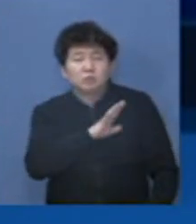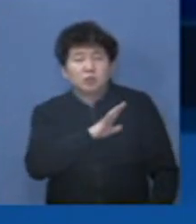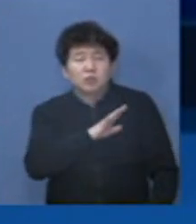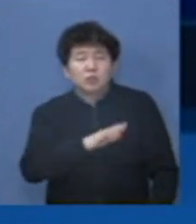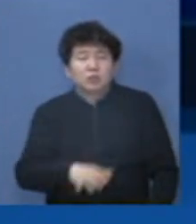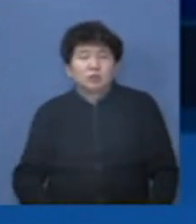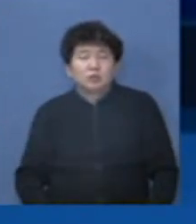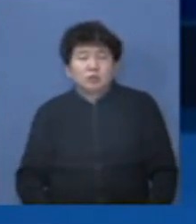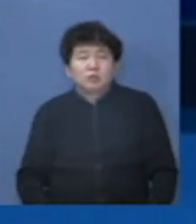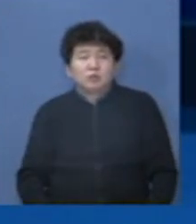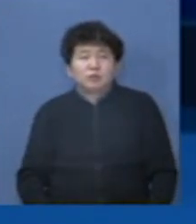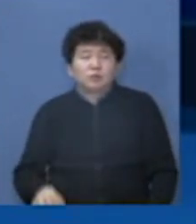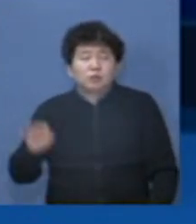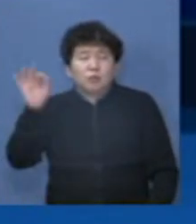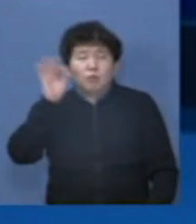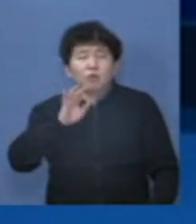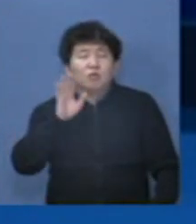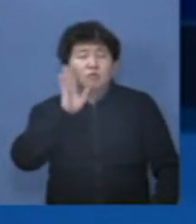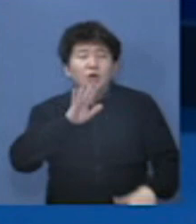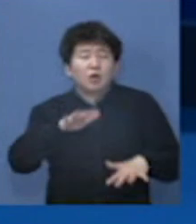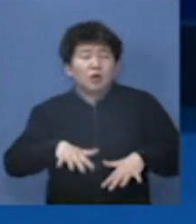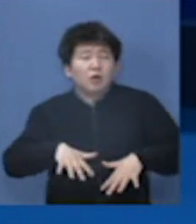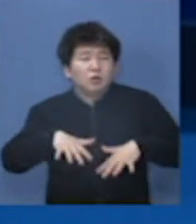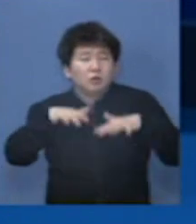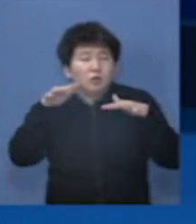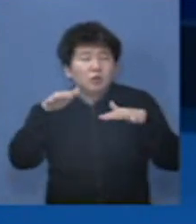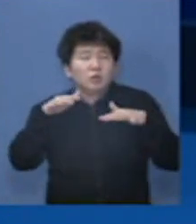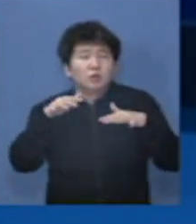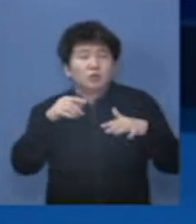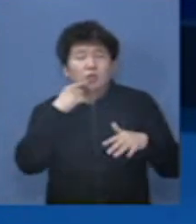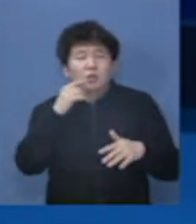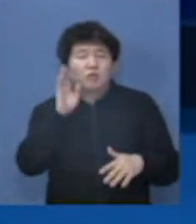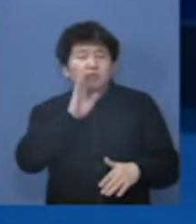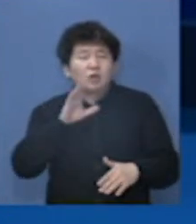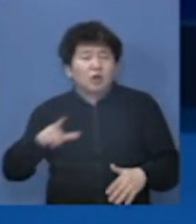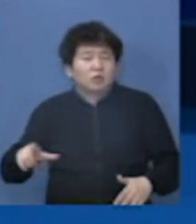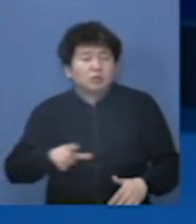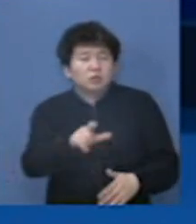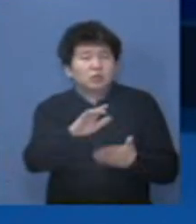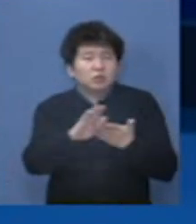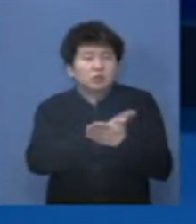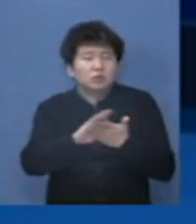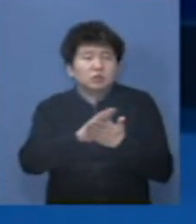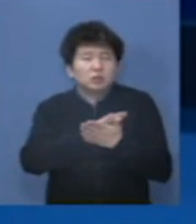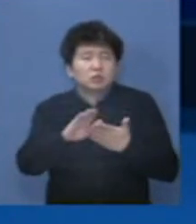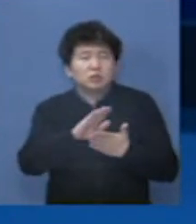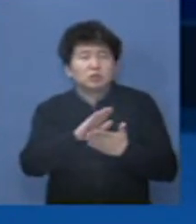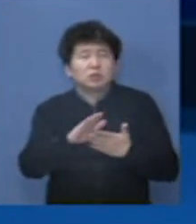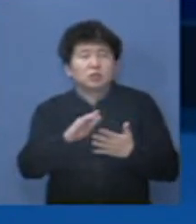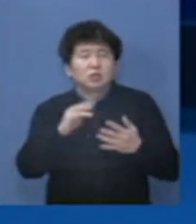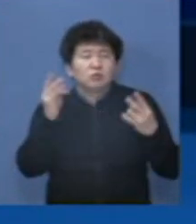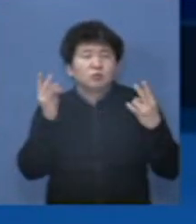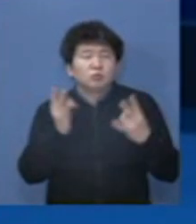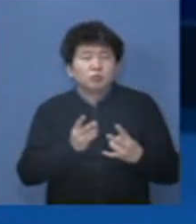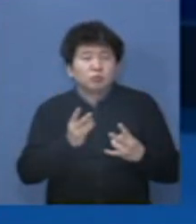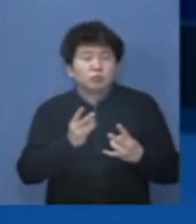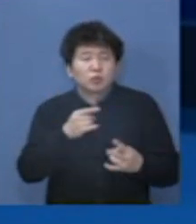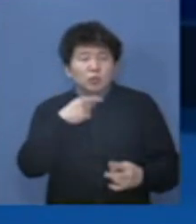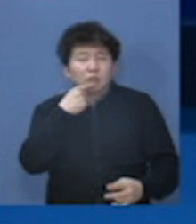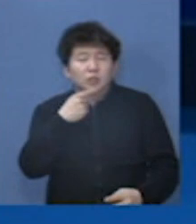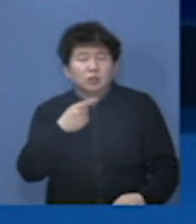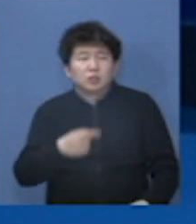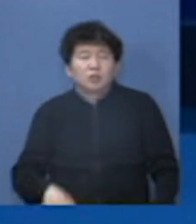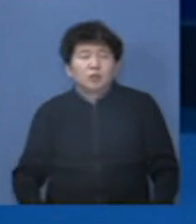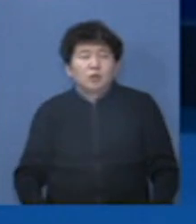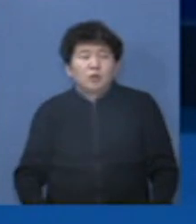Көшербаев су тасқыны өзен арналарының тазаланбауы салдарынан орын алуда деді. Сонымен қатар барлық құрылымдардың бірлесе